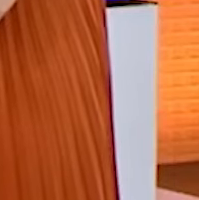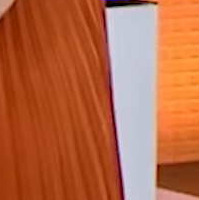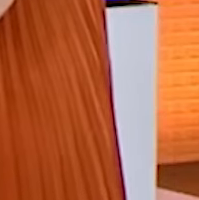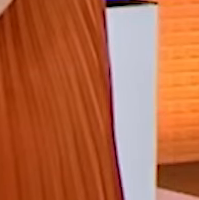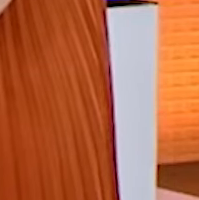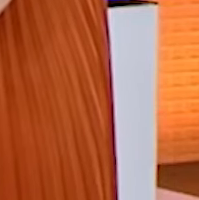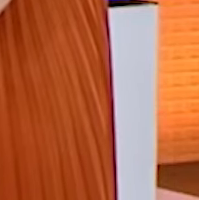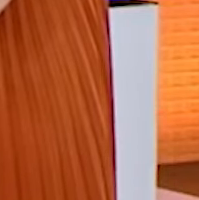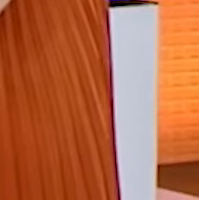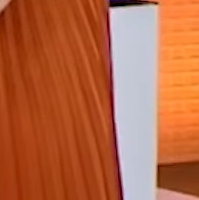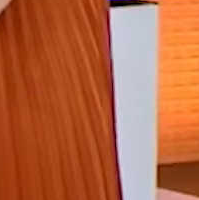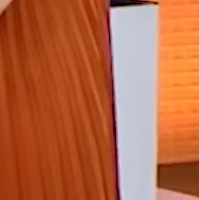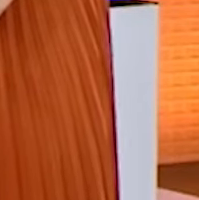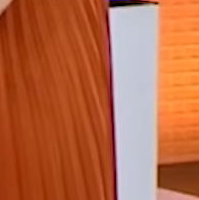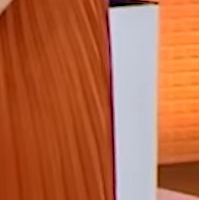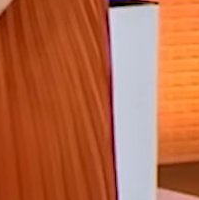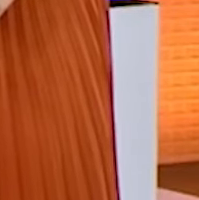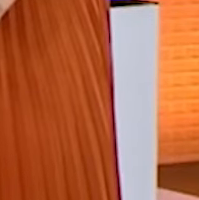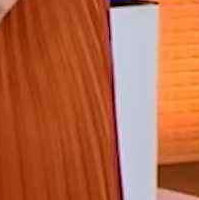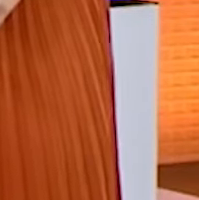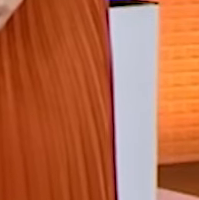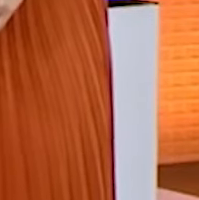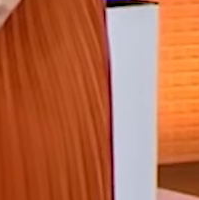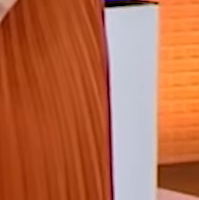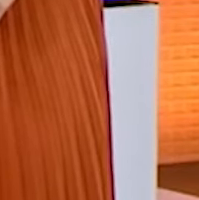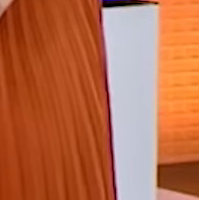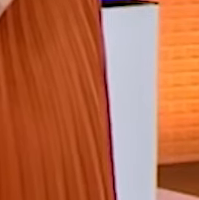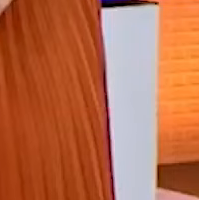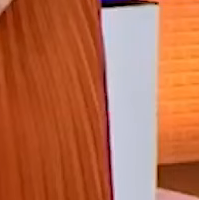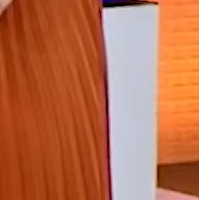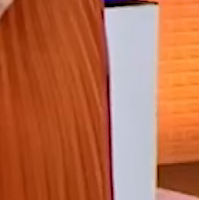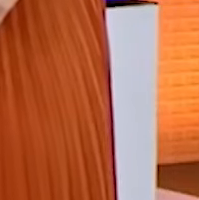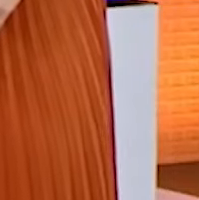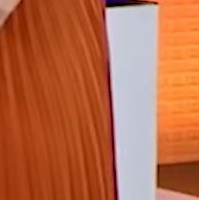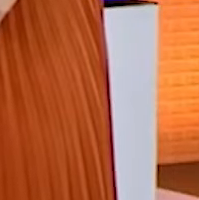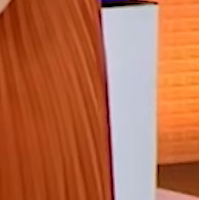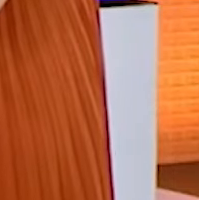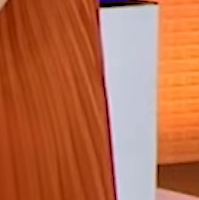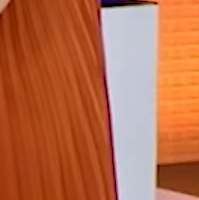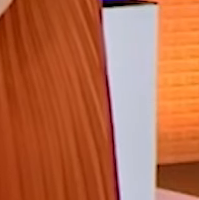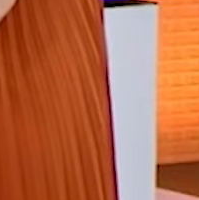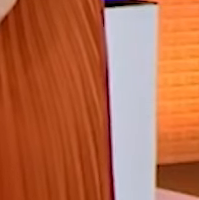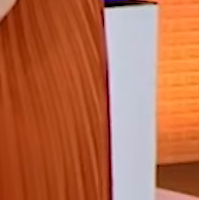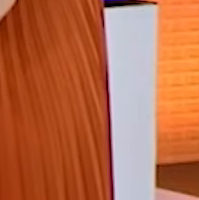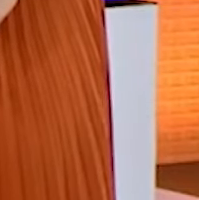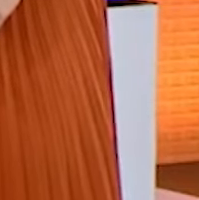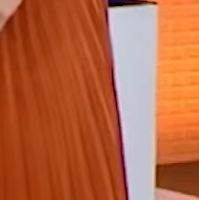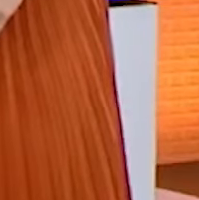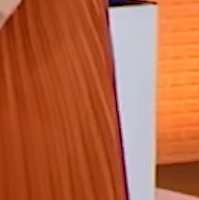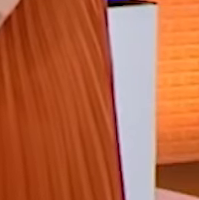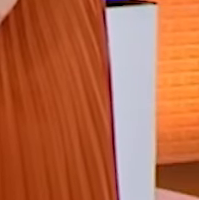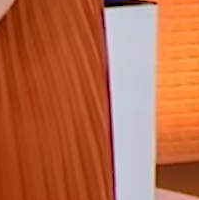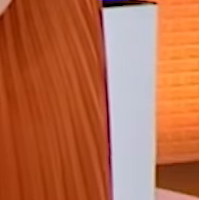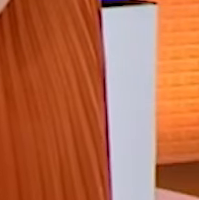So para una ka sa mga balita, mag-subscribe sa GMA Integrated News sa YouTube. Sa mga kapuso abroad, subaybayan niyo po